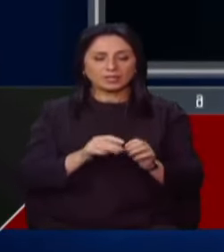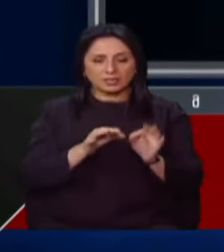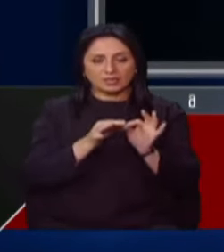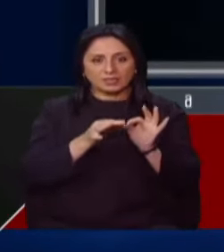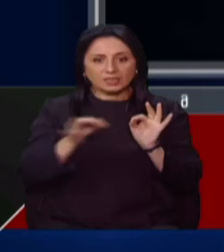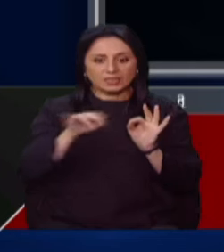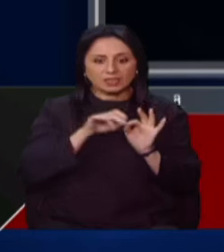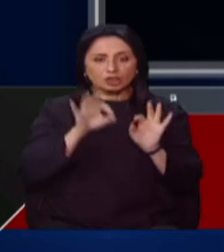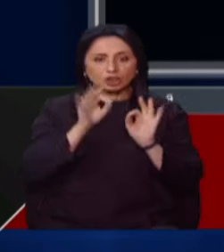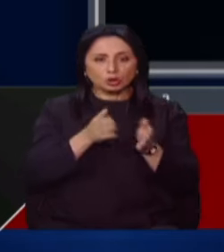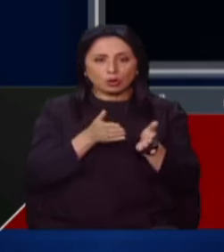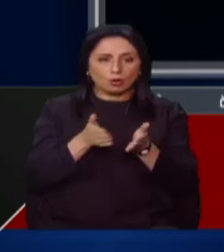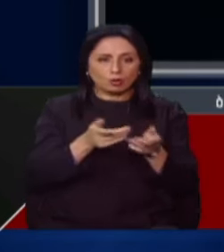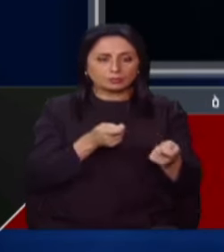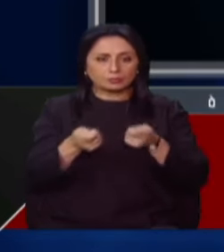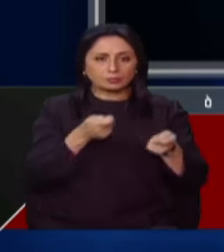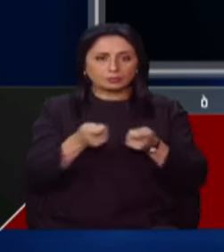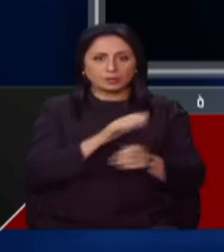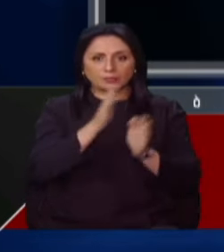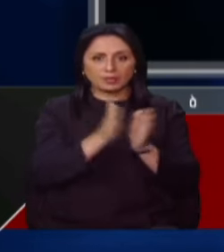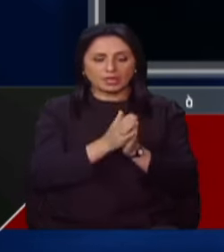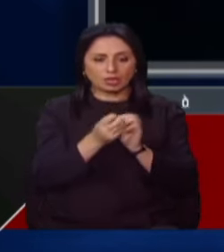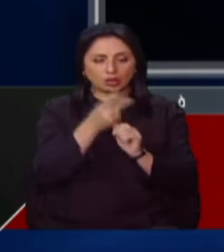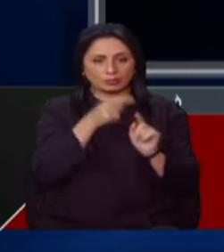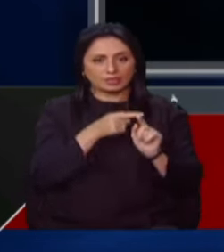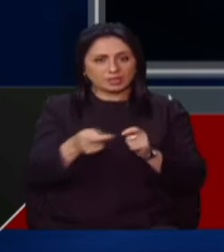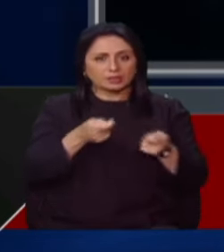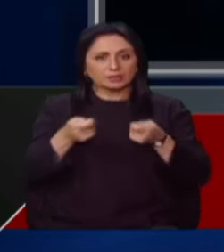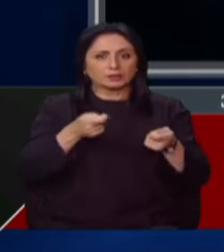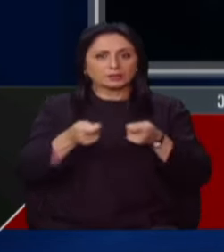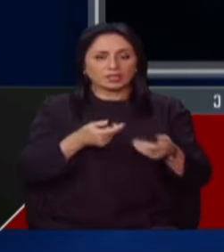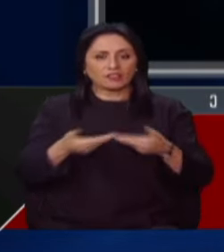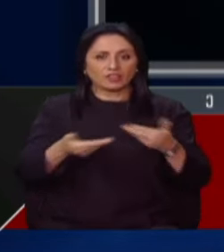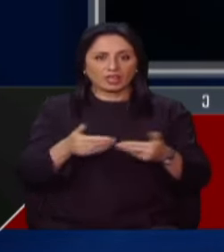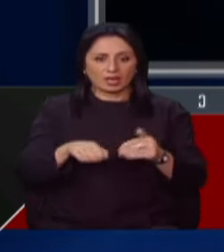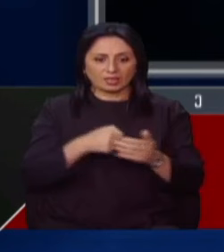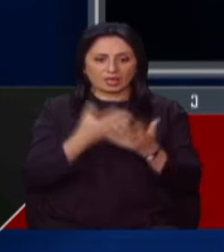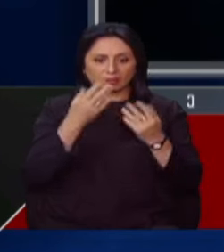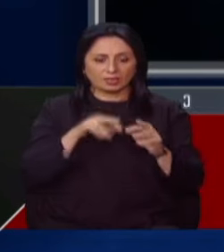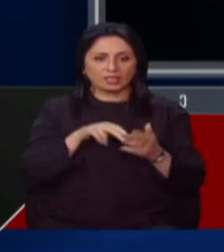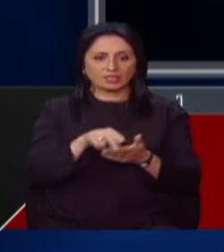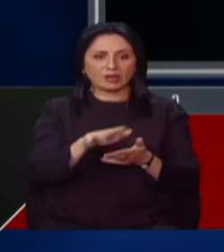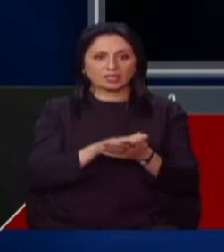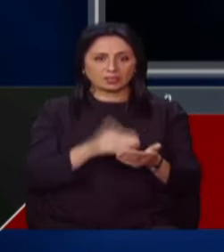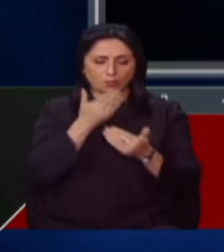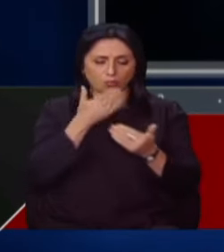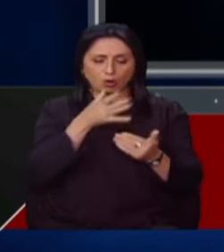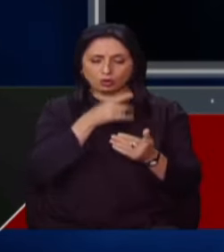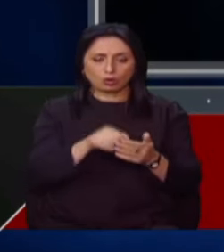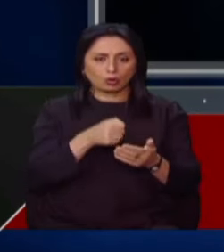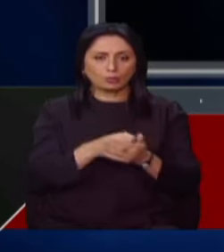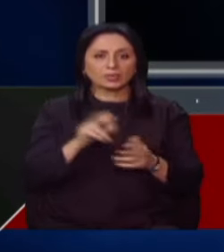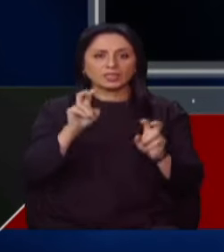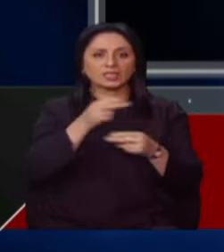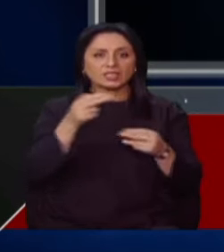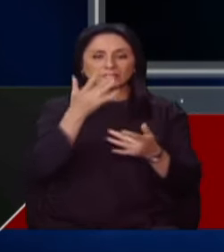ხიდზე სწორად სიარულის შედეგი გახლავთ, რომელზეც მთელი განვლილი 12 წლის განმავლობაში ვიარეთ და დღემდე ვაგრძელებთ სვლას. დიახ, ბოლო დრომდე ვცდილობდით ამ